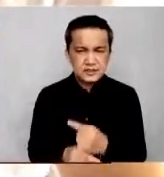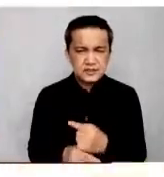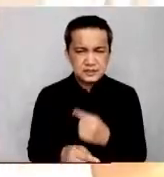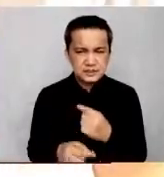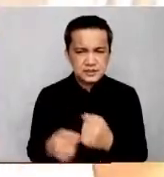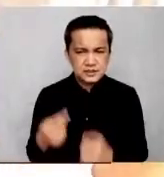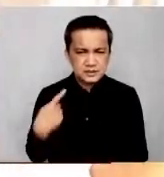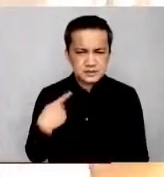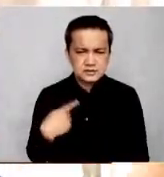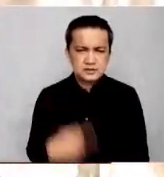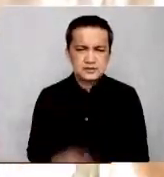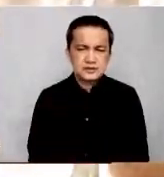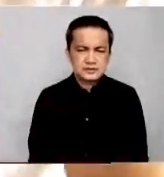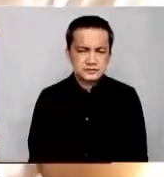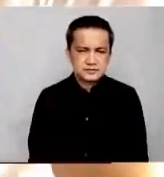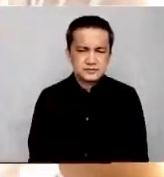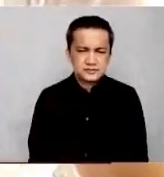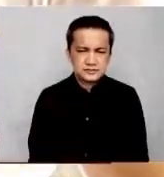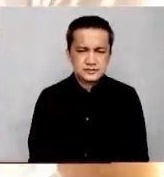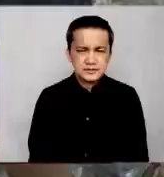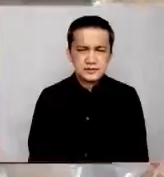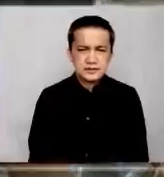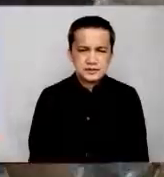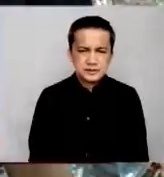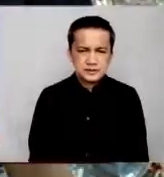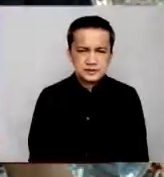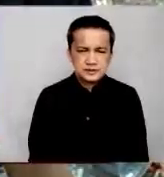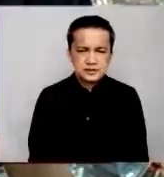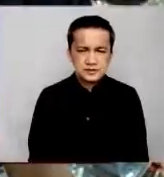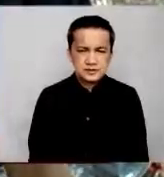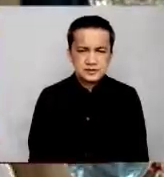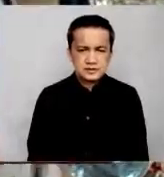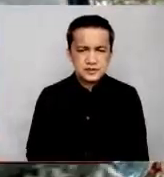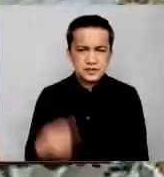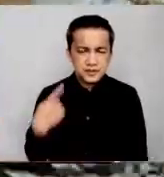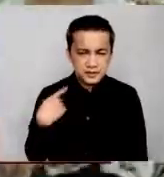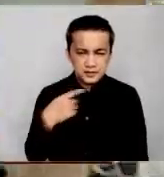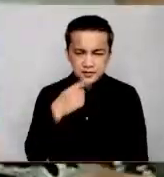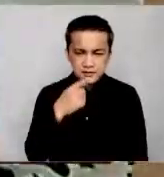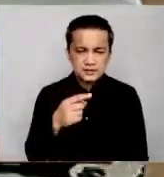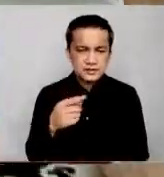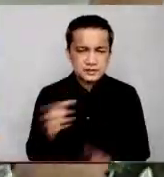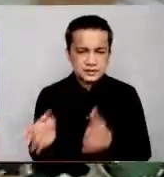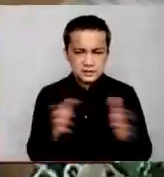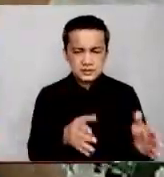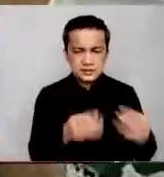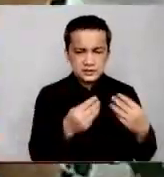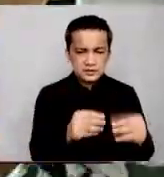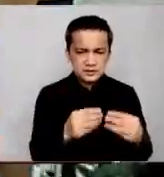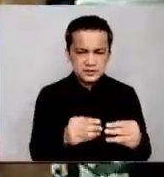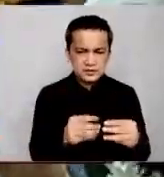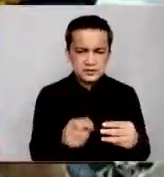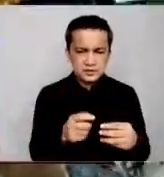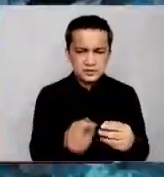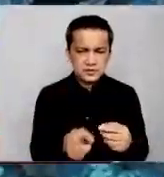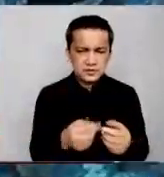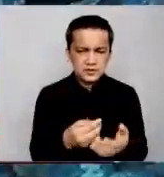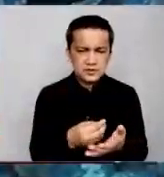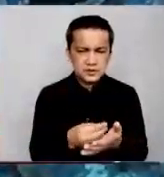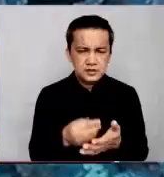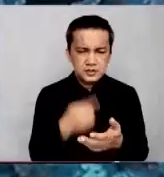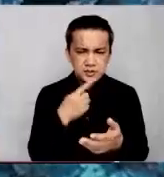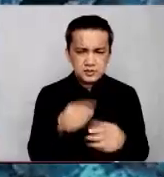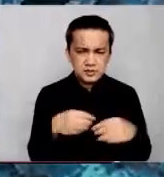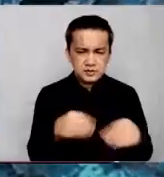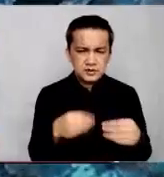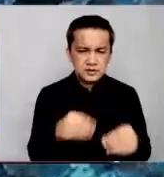yan. Mamamatay na kami sa kakatrabaho. Sa Pasig Market naman, konsumido na rin ang mga nagtitinda na